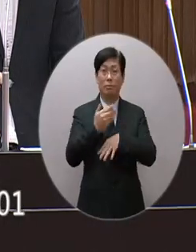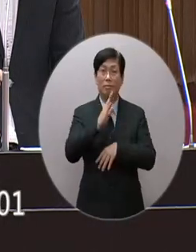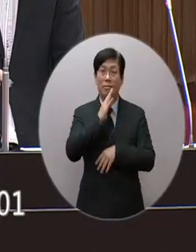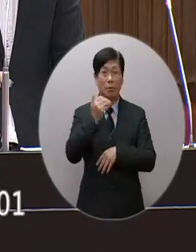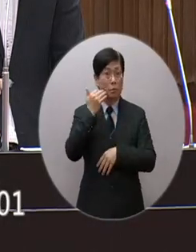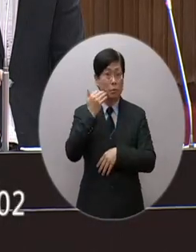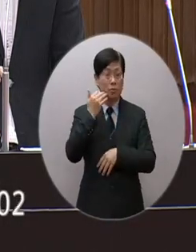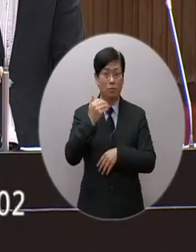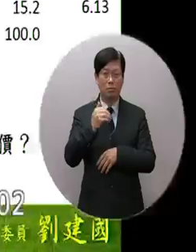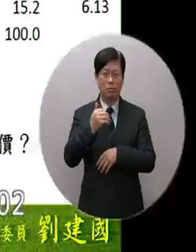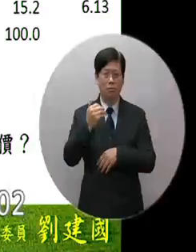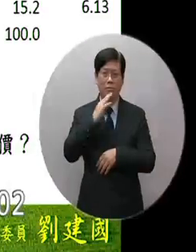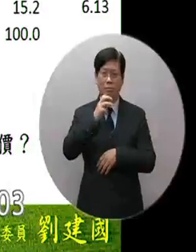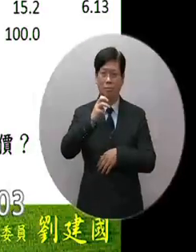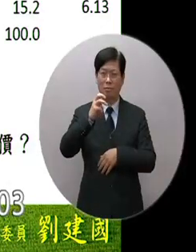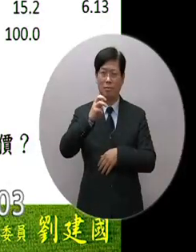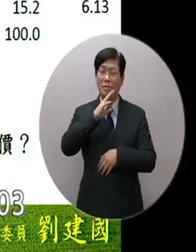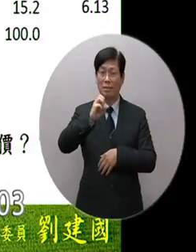在